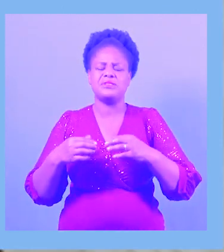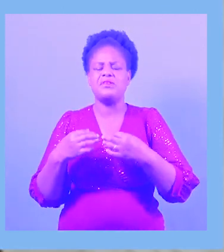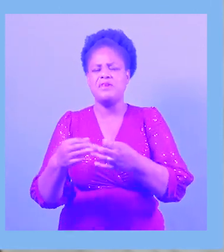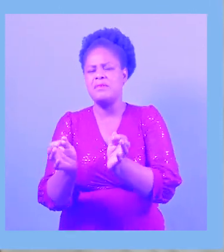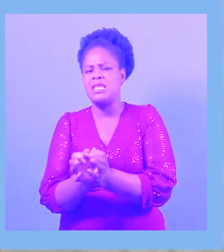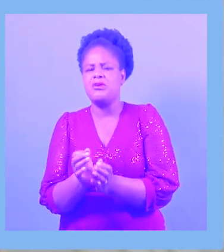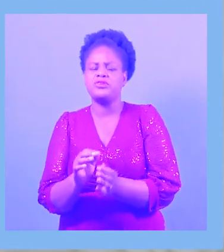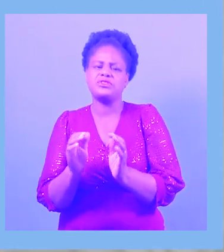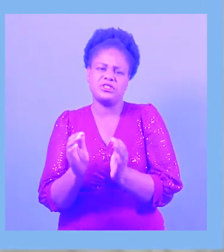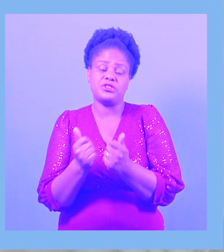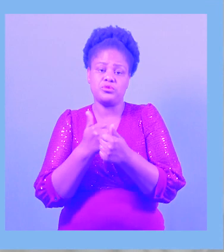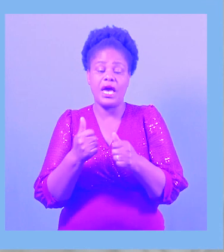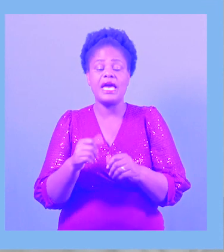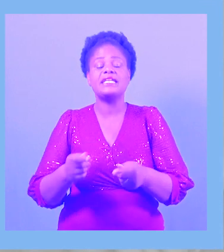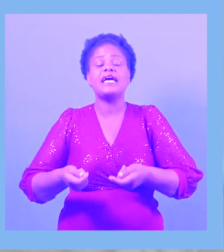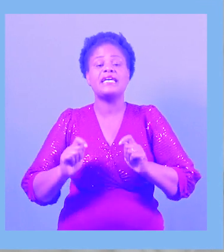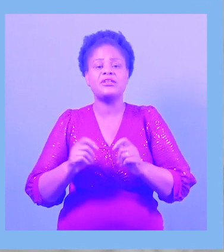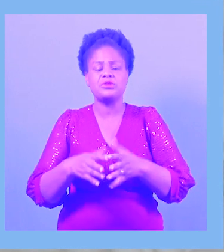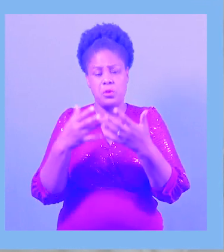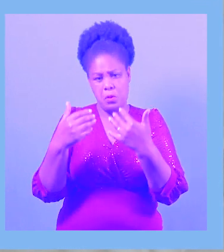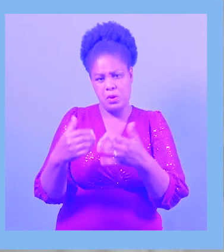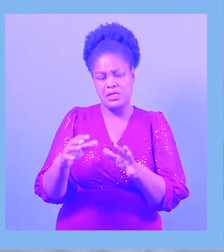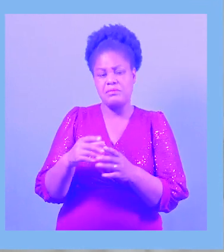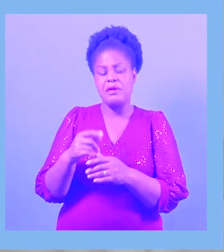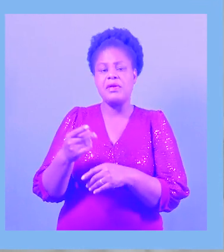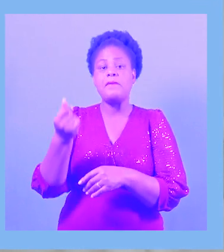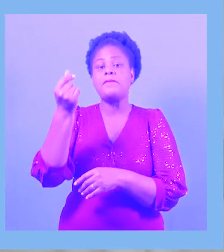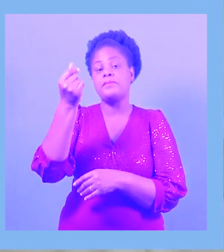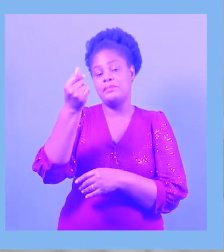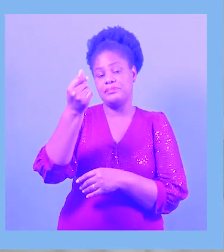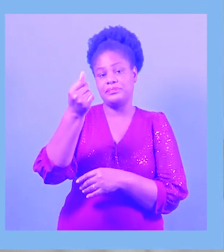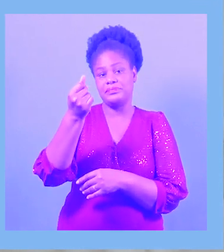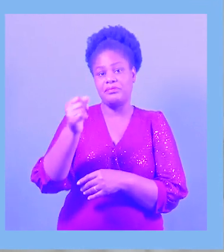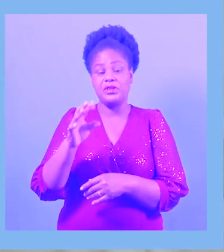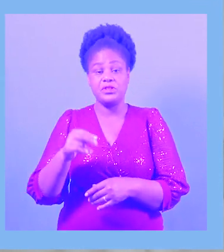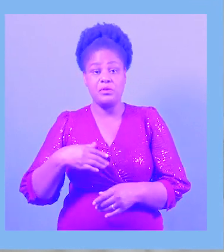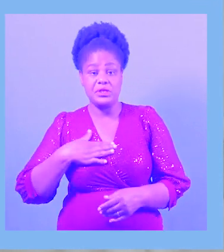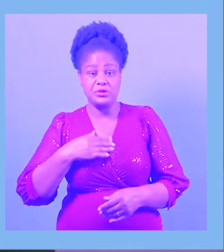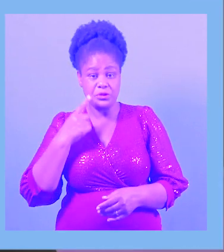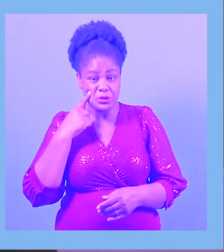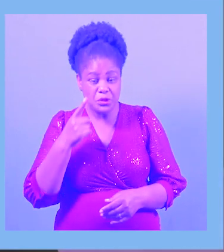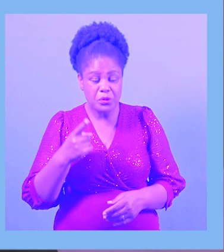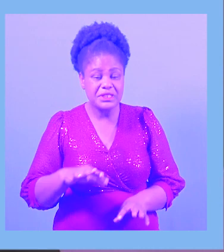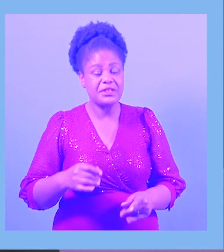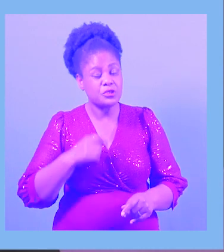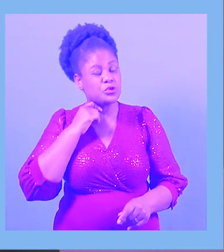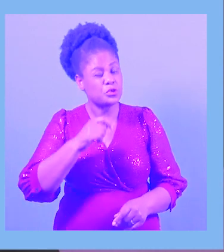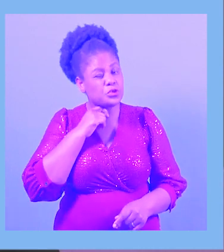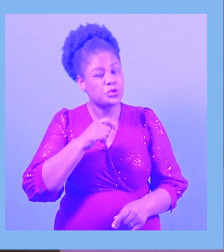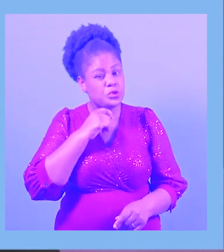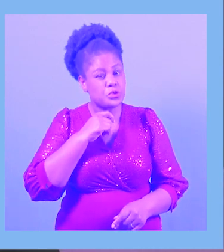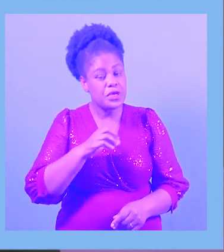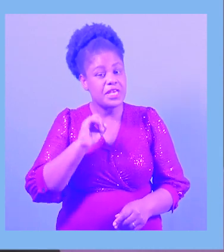tozoita kudyiwa kwemari. Zviri kubva papiko Mai Chisamba? Ndo pauri kuudzwa kunzi ndoda kuti undiratidze chirango chekuti unogona kuzondichengeta